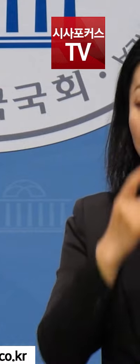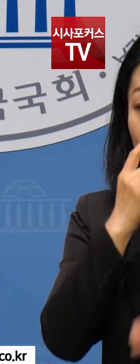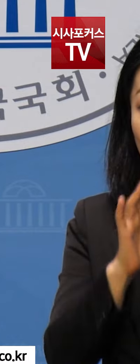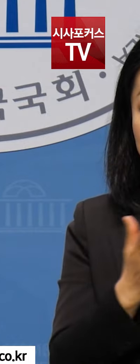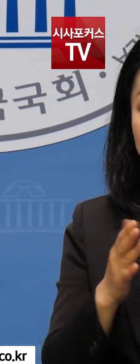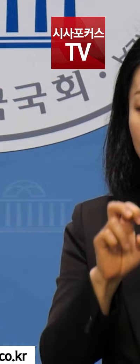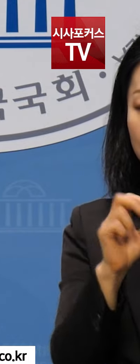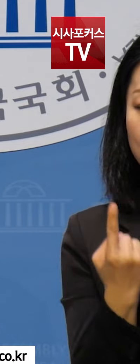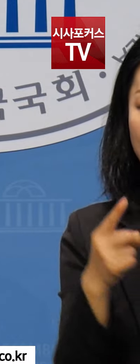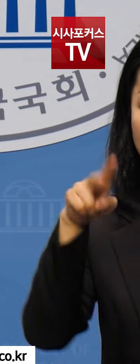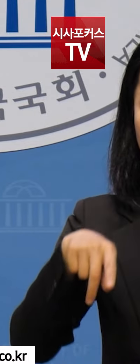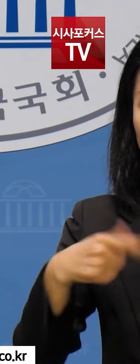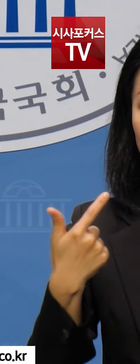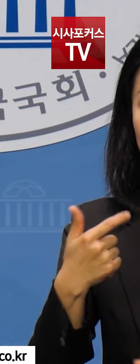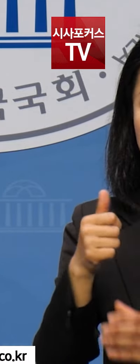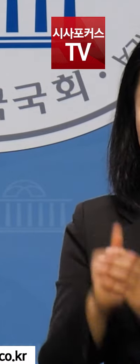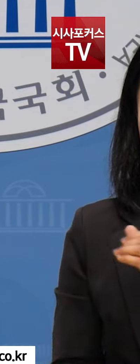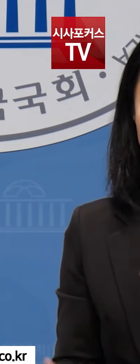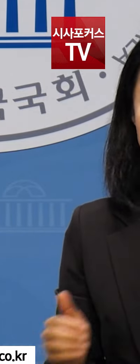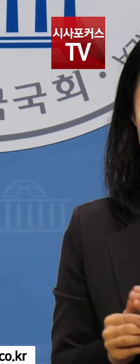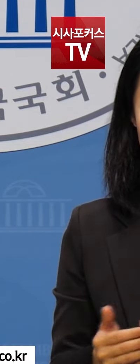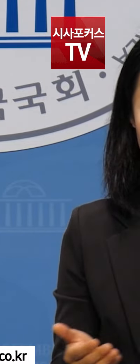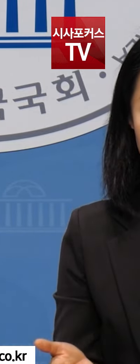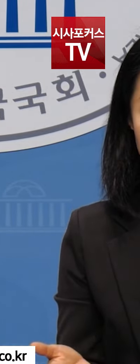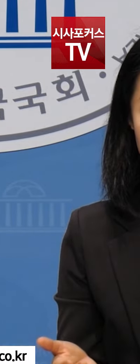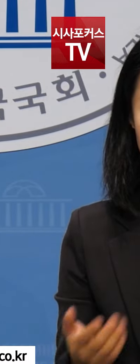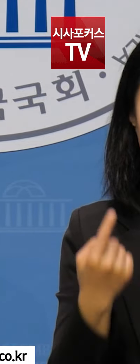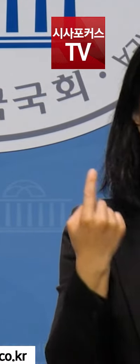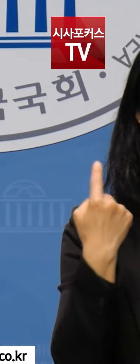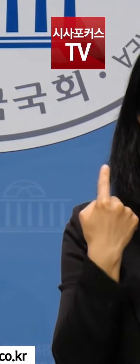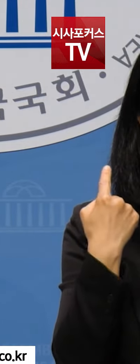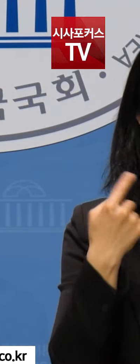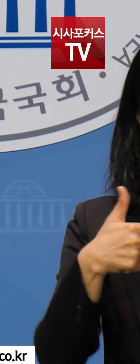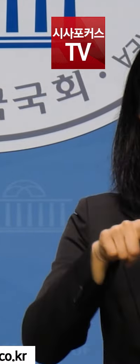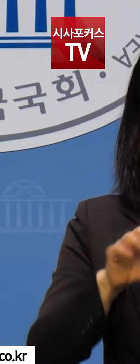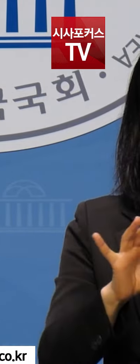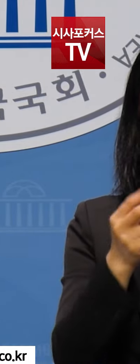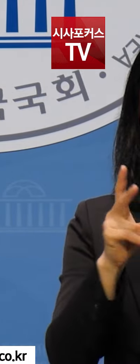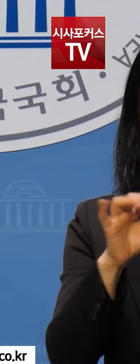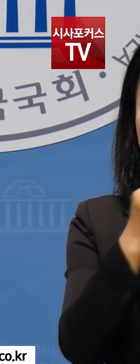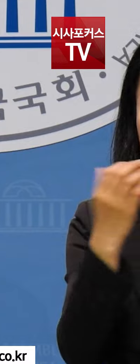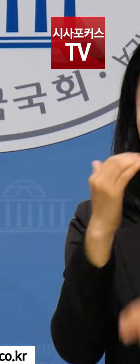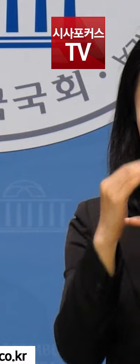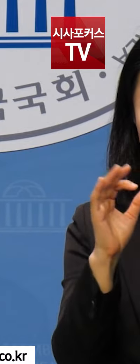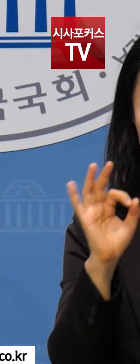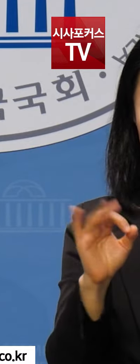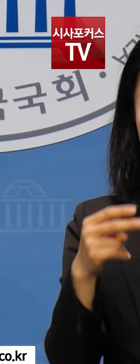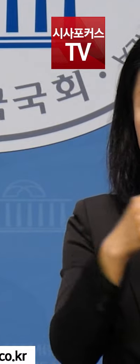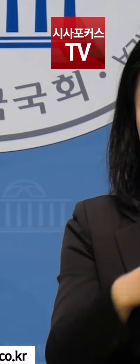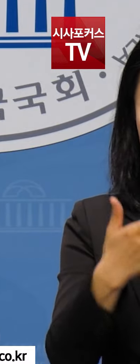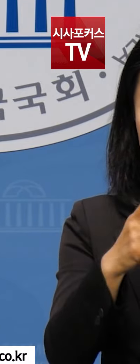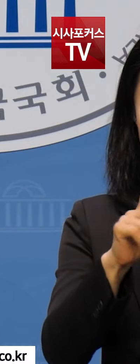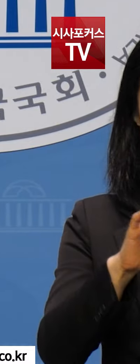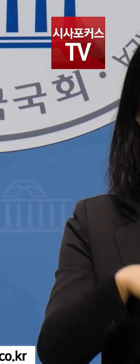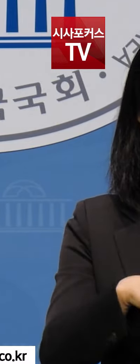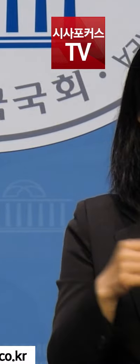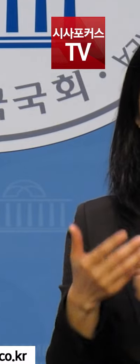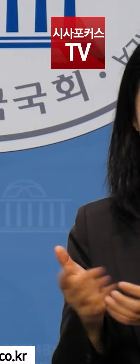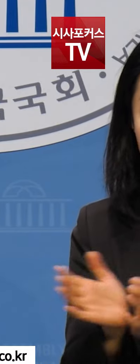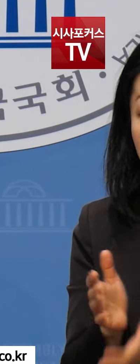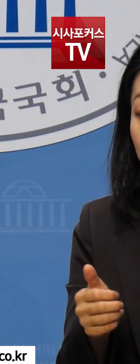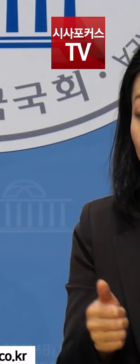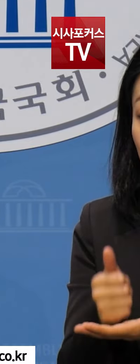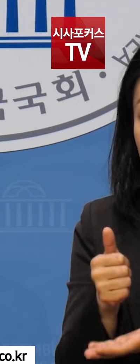모순의 민낯을 드러냈습니다. 어제 경향신문 보도에 따르면 지난 2017년 민주당